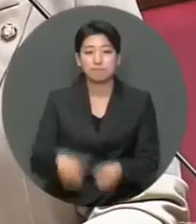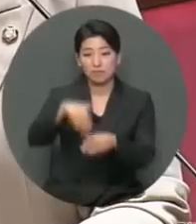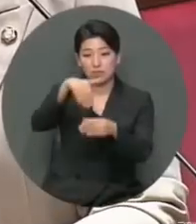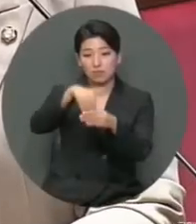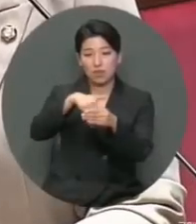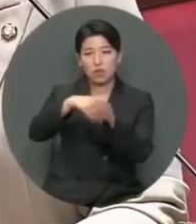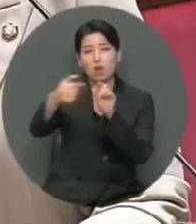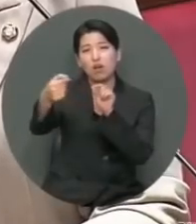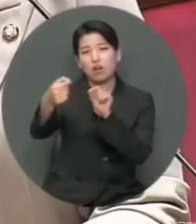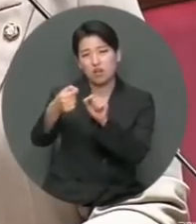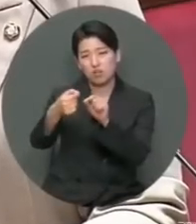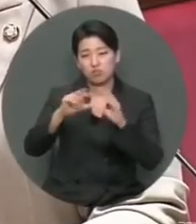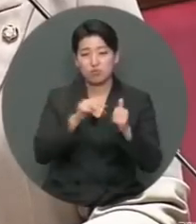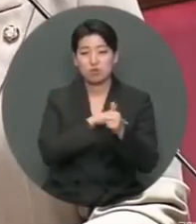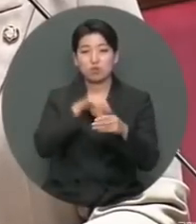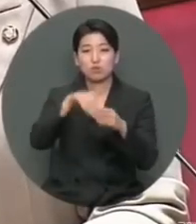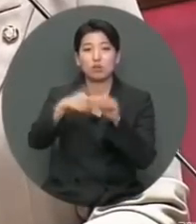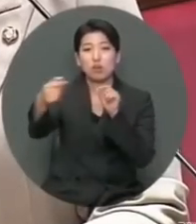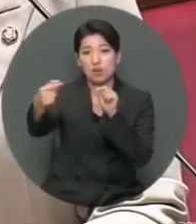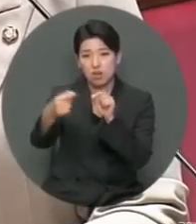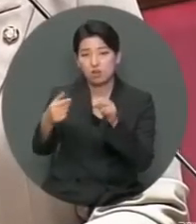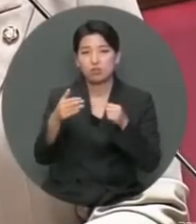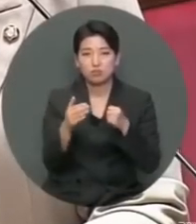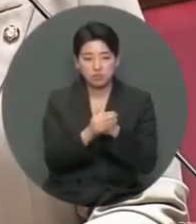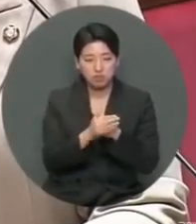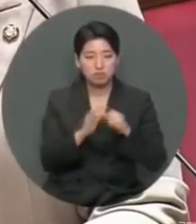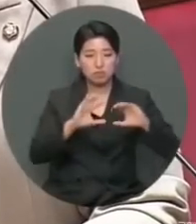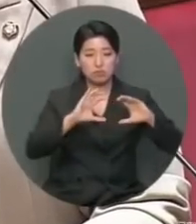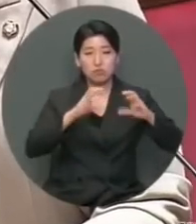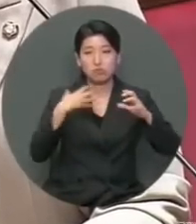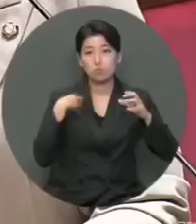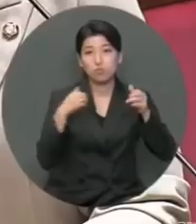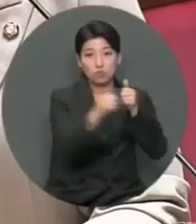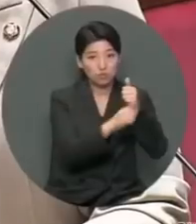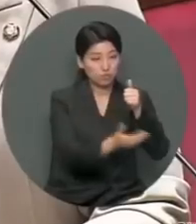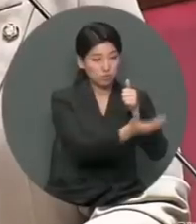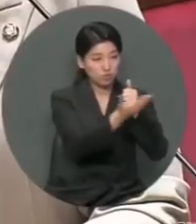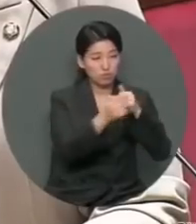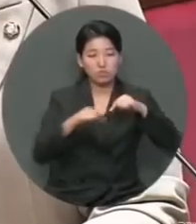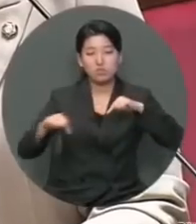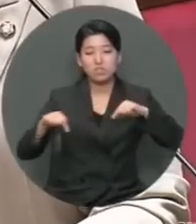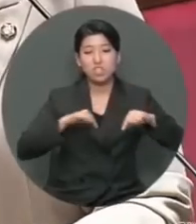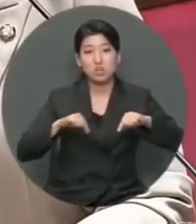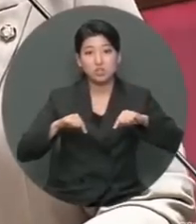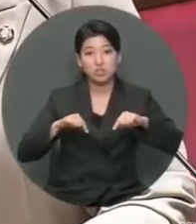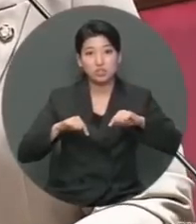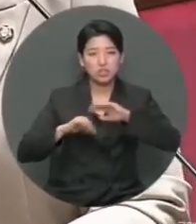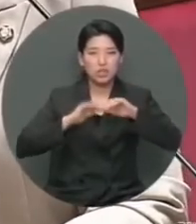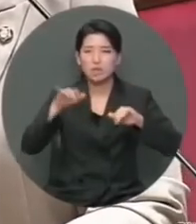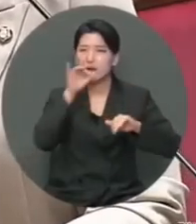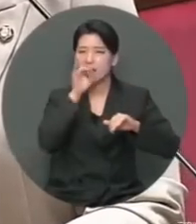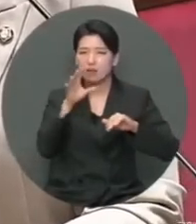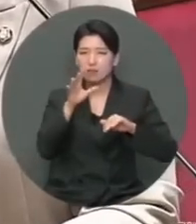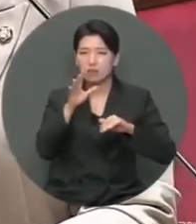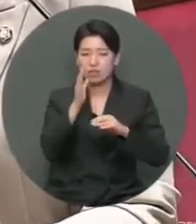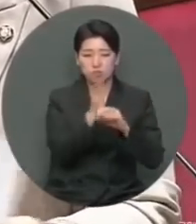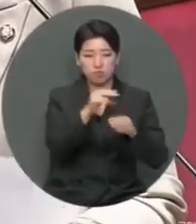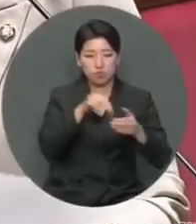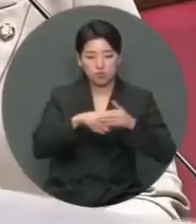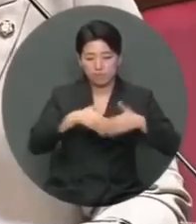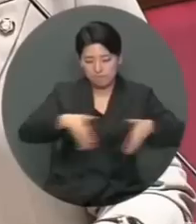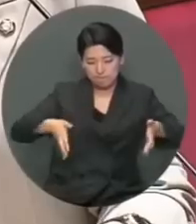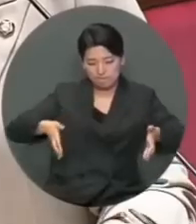정치 중립 의무, 이거를 엄격하게 지키지 않으면 진짜로 우리 공정한 선거제도 자체가 흔들릴 수